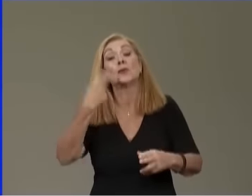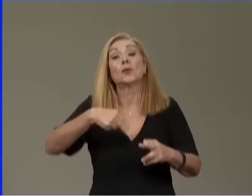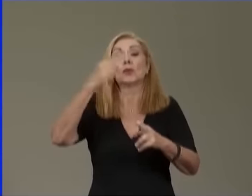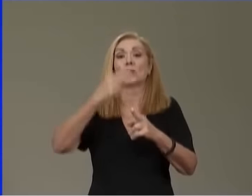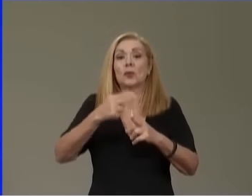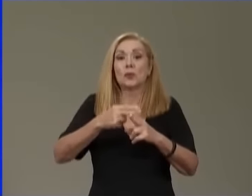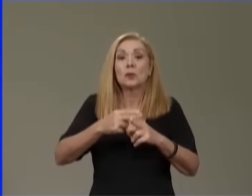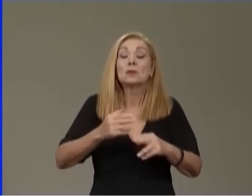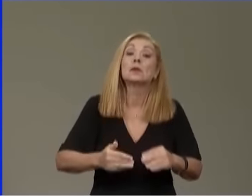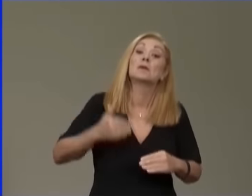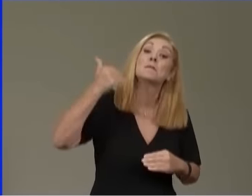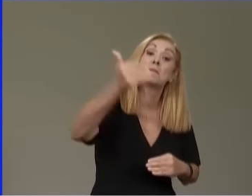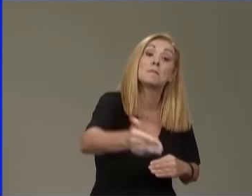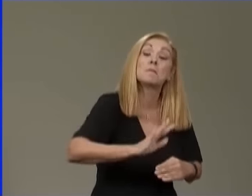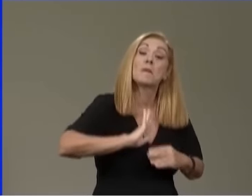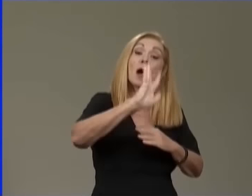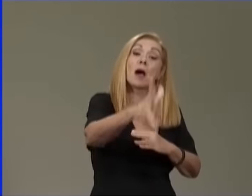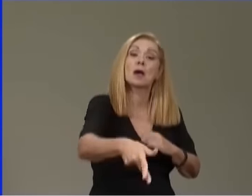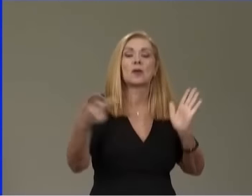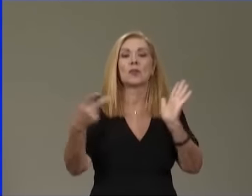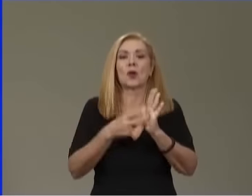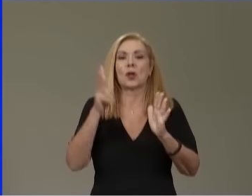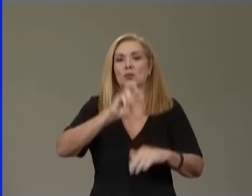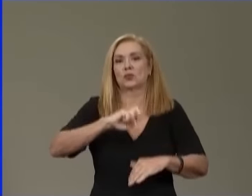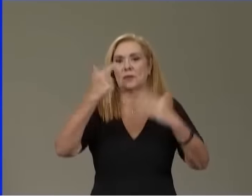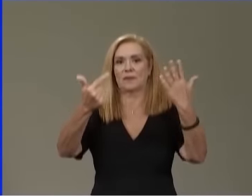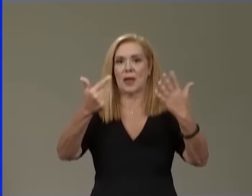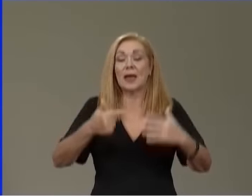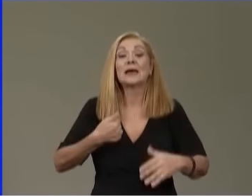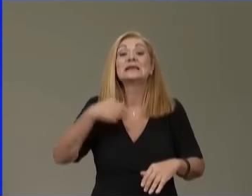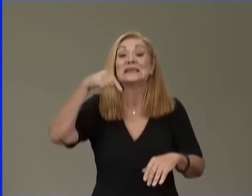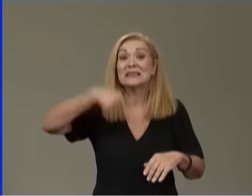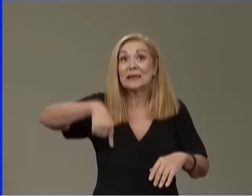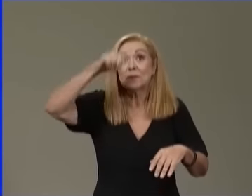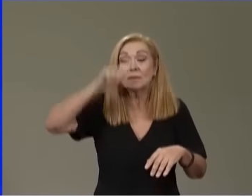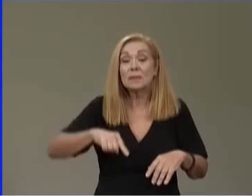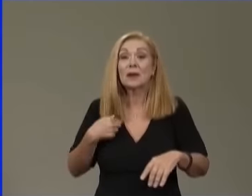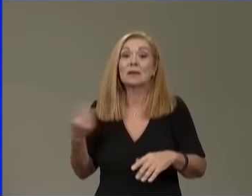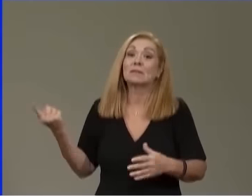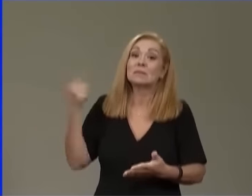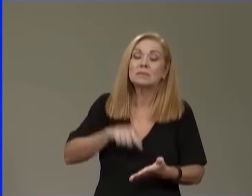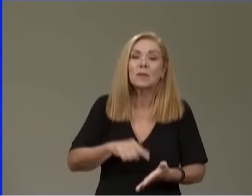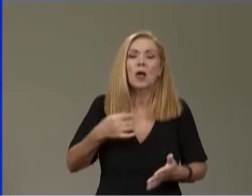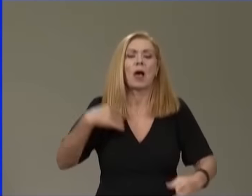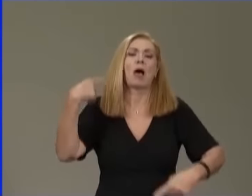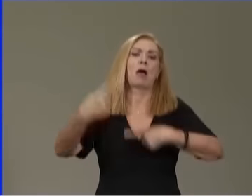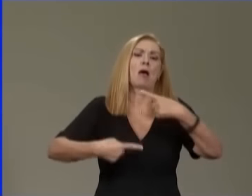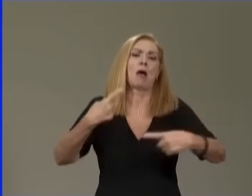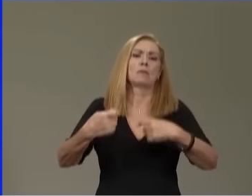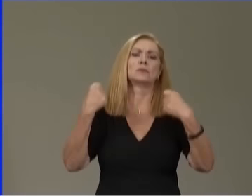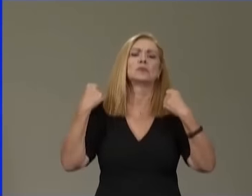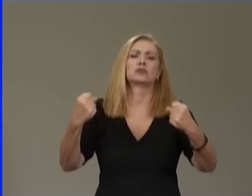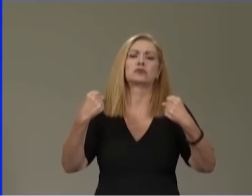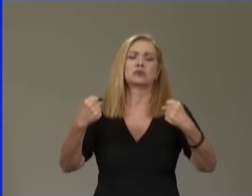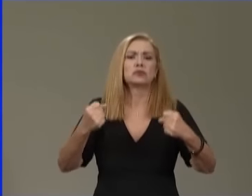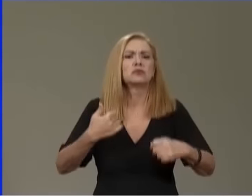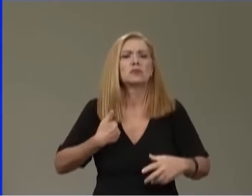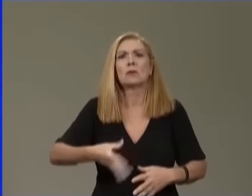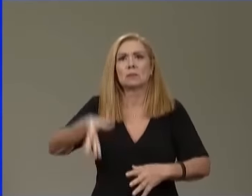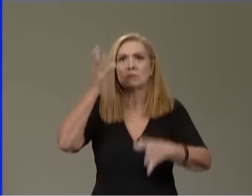στο 2027. Βρίσκομαι επίσης εδώ σήμερα πολύ πιο έμπειρος, οπλισμένος με τη